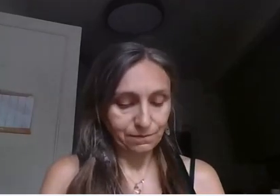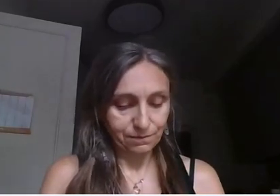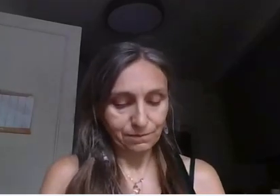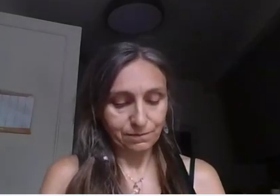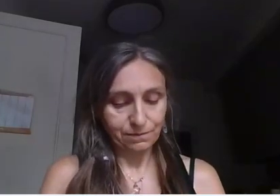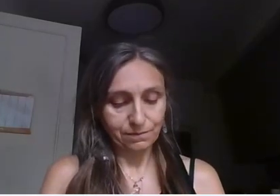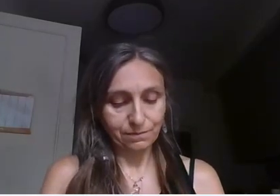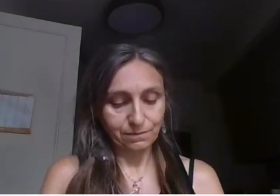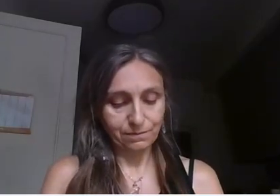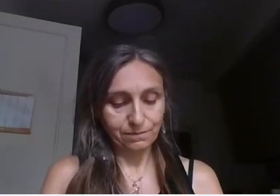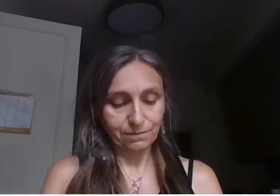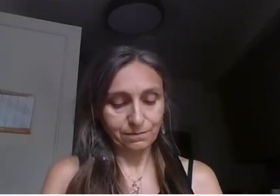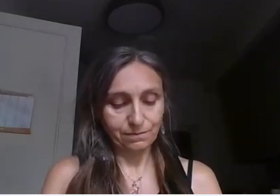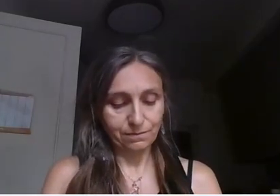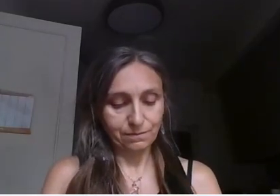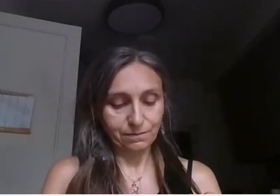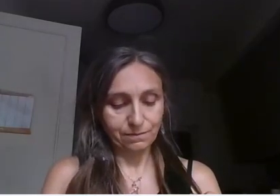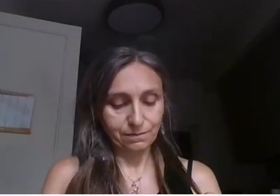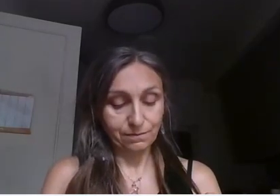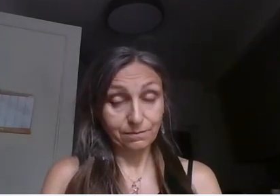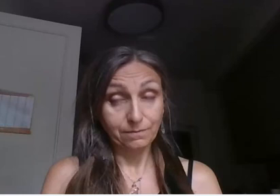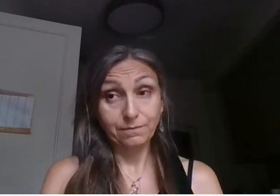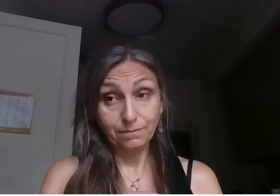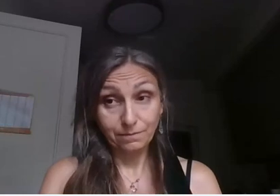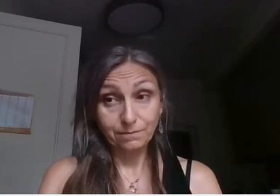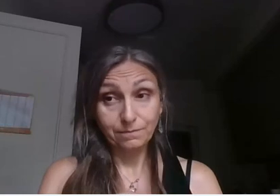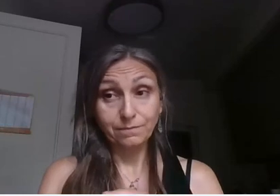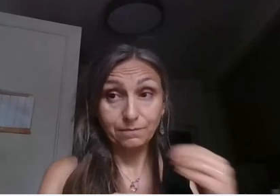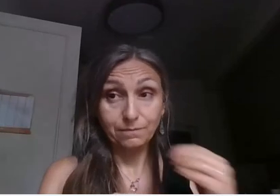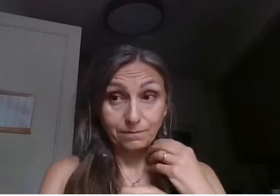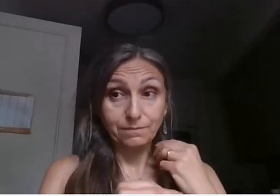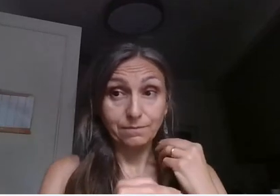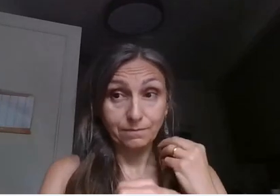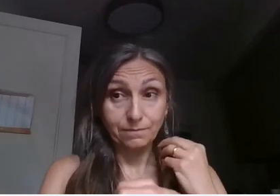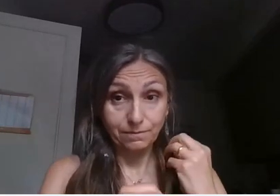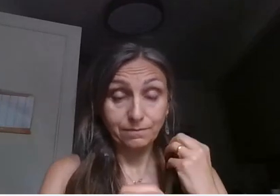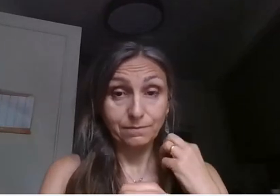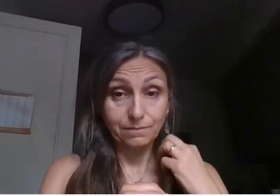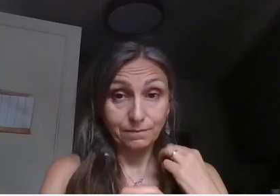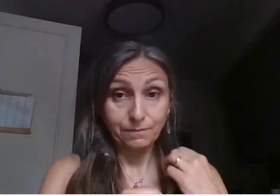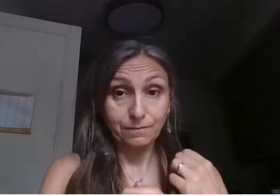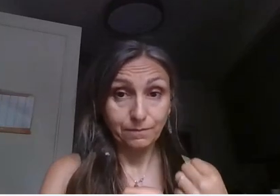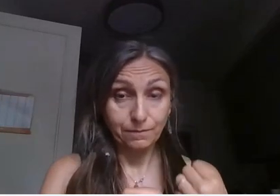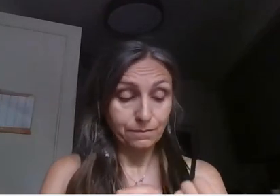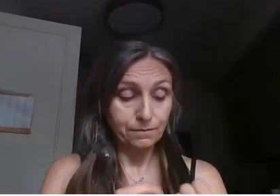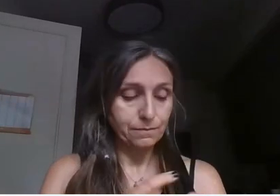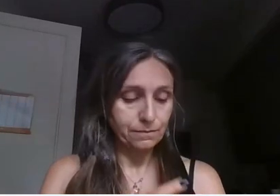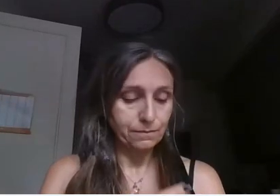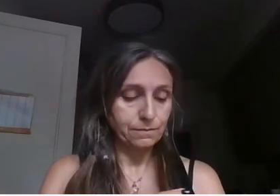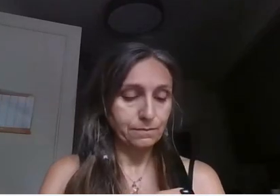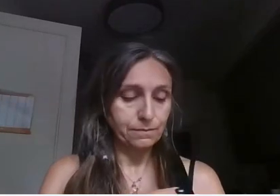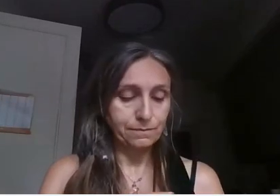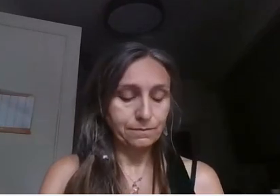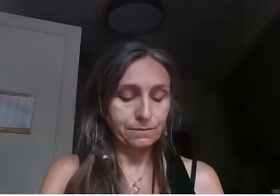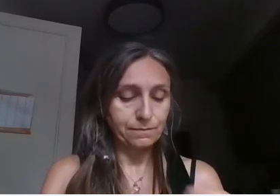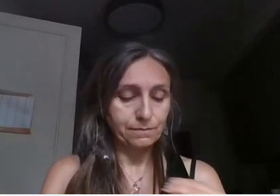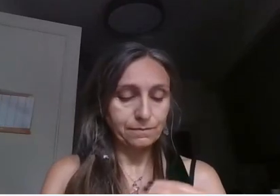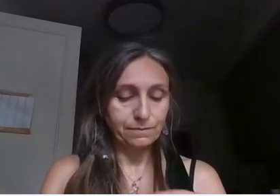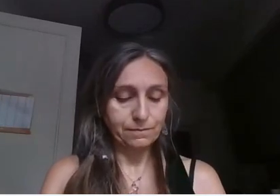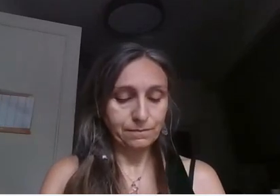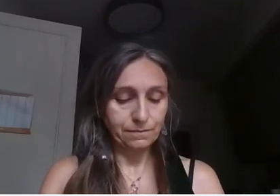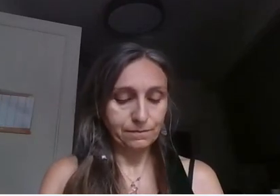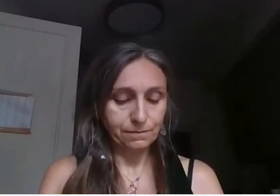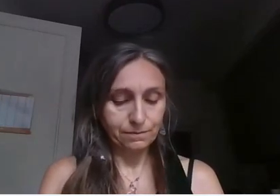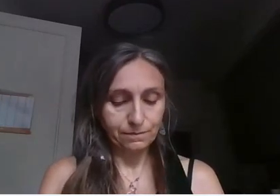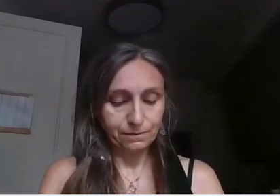genere e mi faccio pagare, sto violando palesemente la licenza. Poi, ovviamente, Google